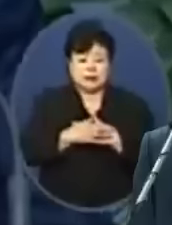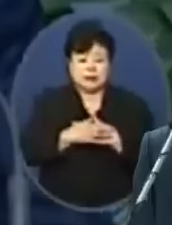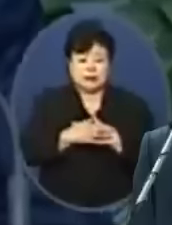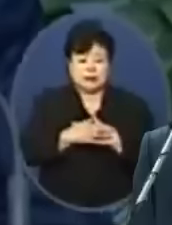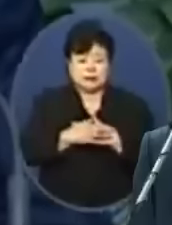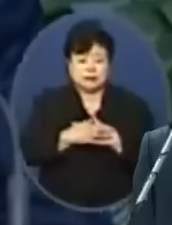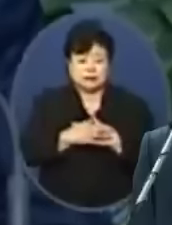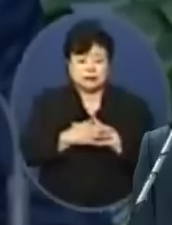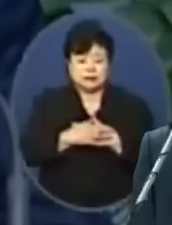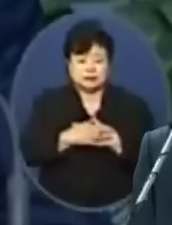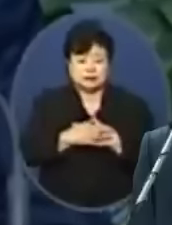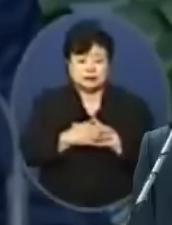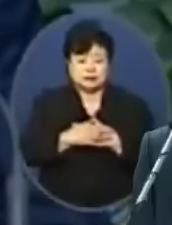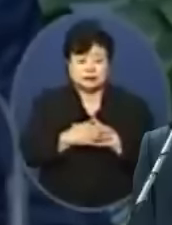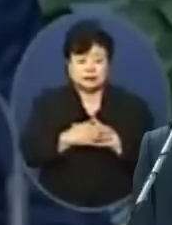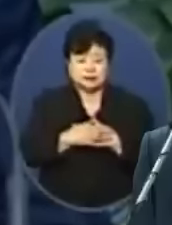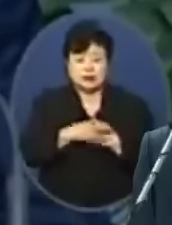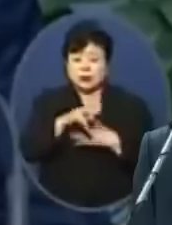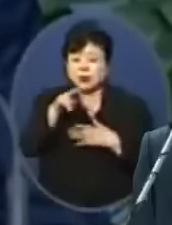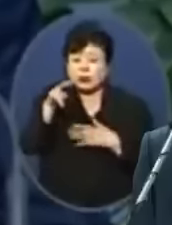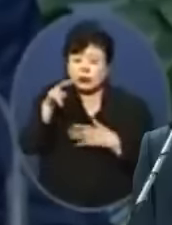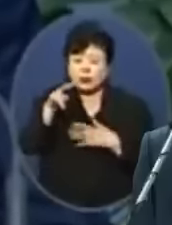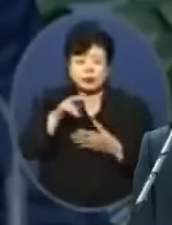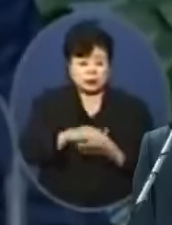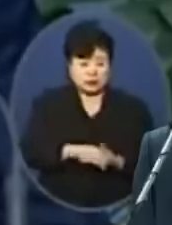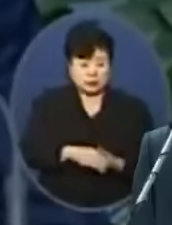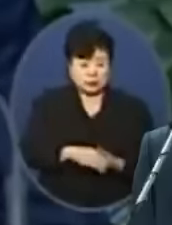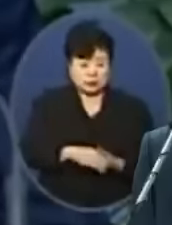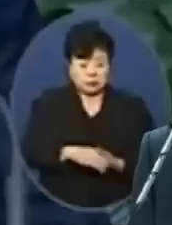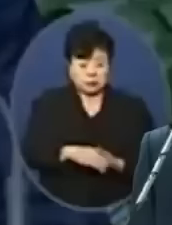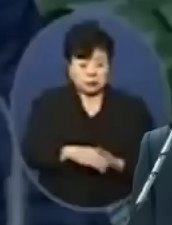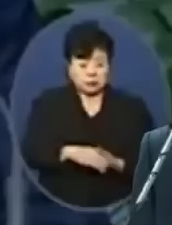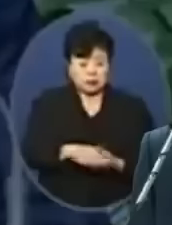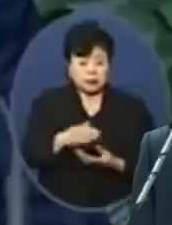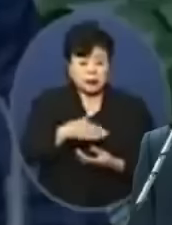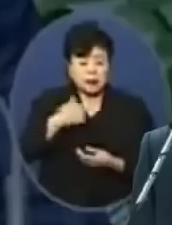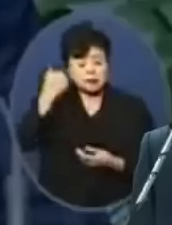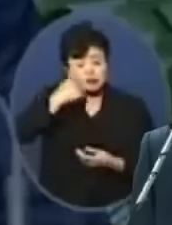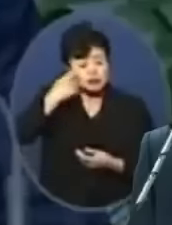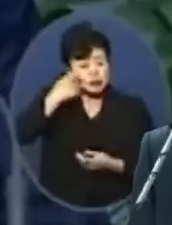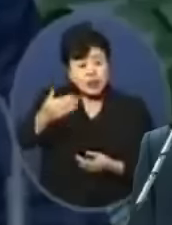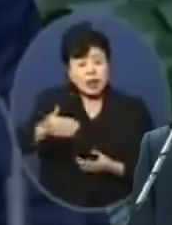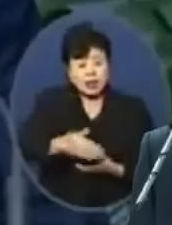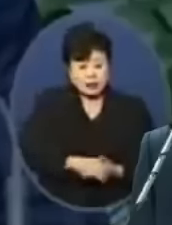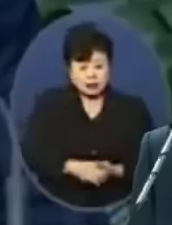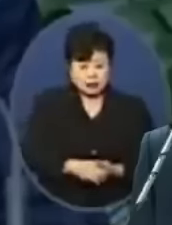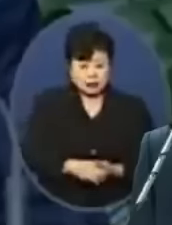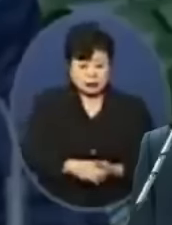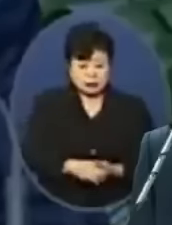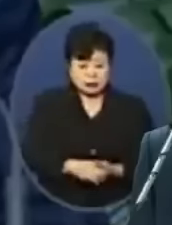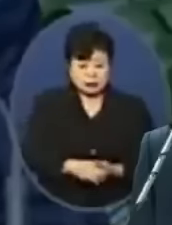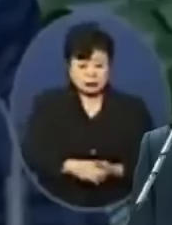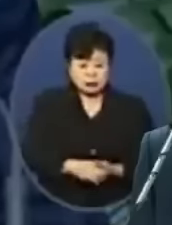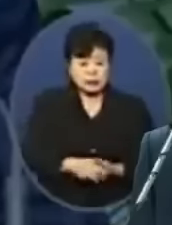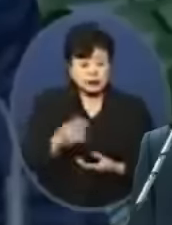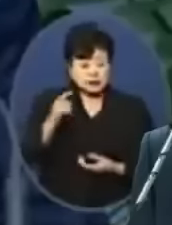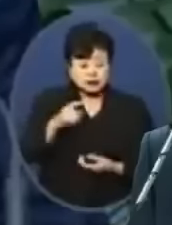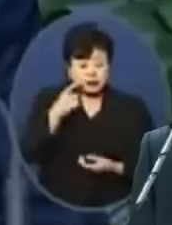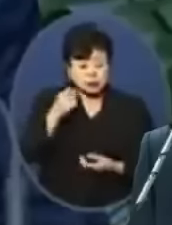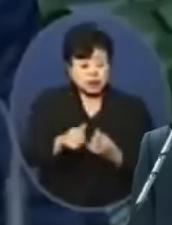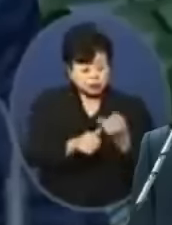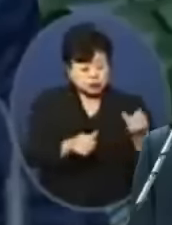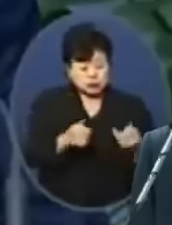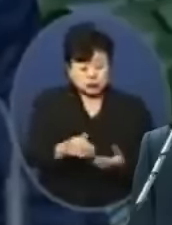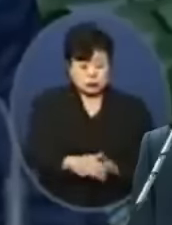왜요? 나를 좀 쳐다보세요. 그렇게 쳐다보니까 내가 누구지요? 아니, 당신은 아무개 목사님의